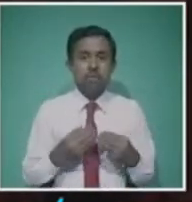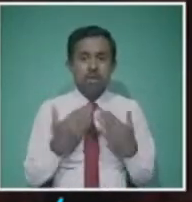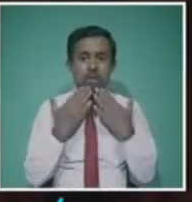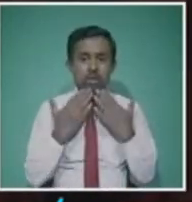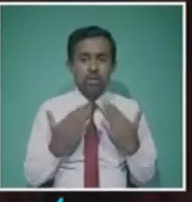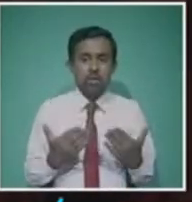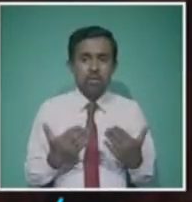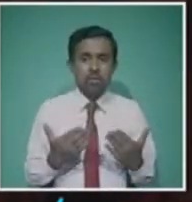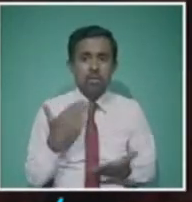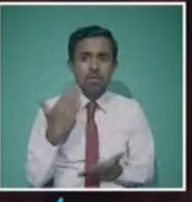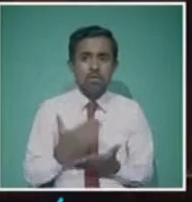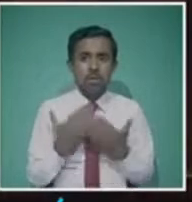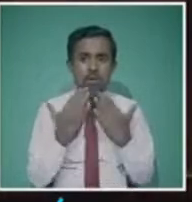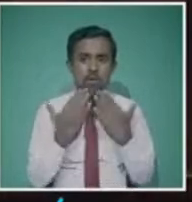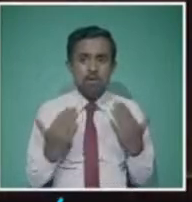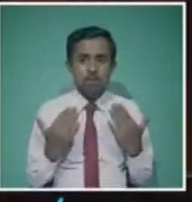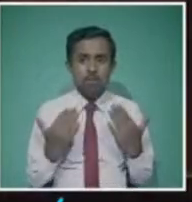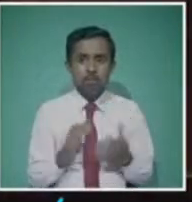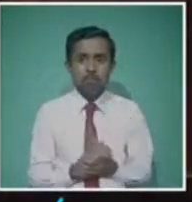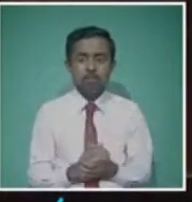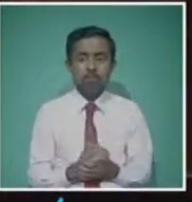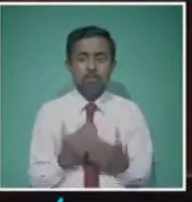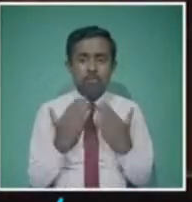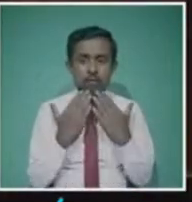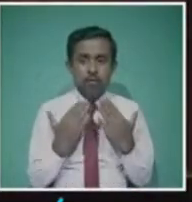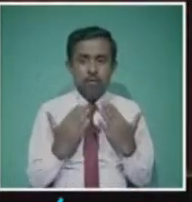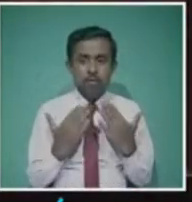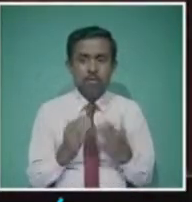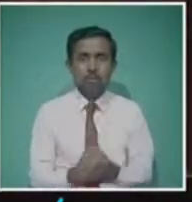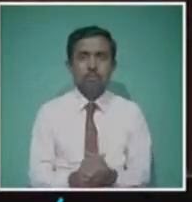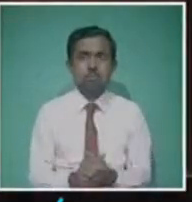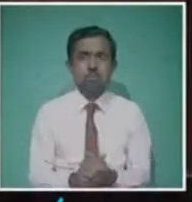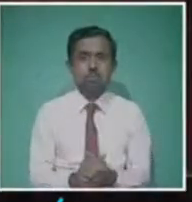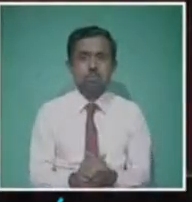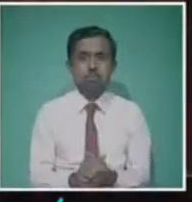තමයි ස්තුතිපද කරමින් මාන්නේ යන බොහොම ස්තුති. ස්තුති කරු මන්ත්‍රීතුමා. ගරු